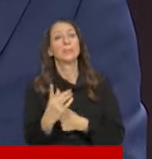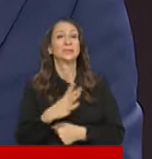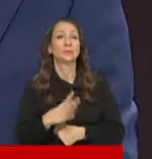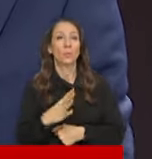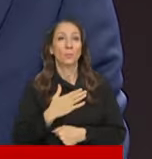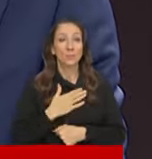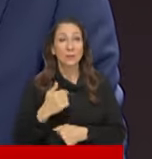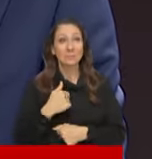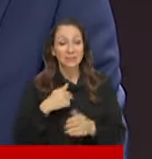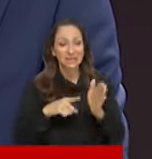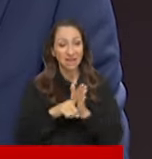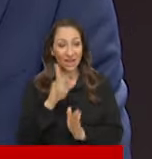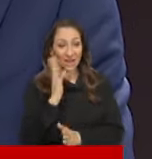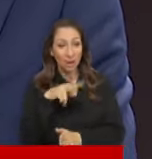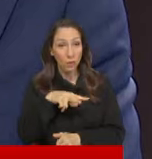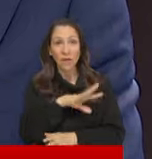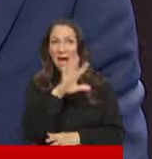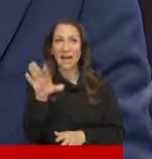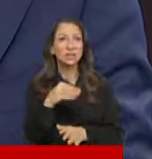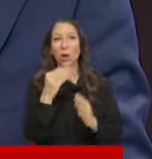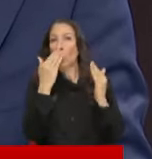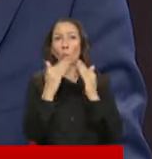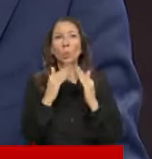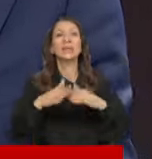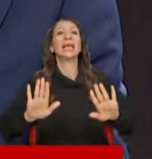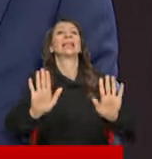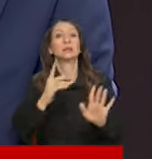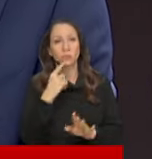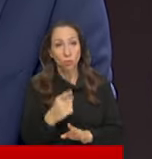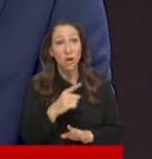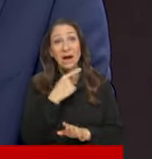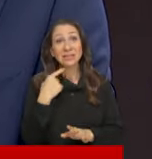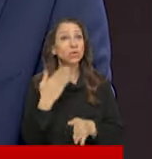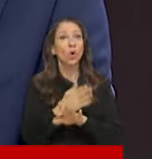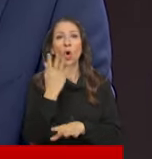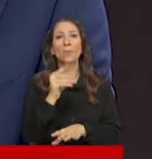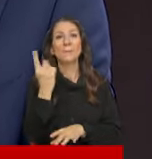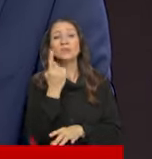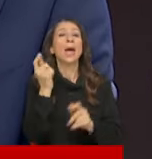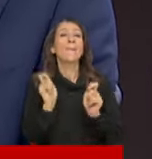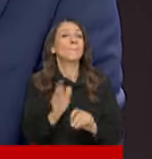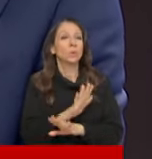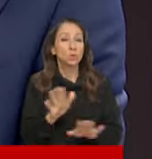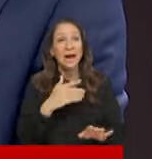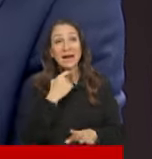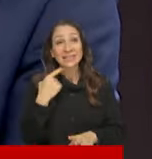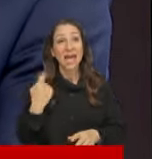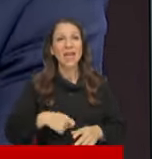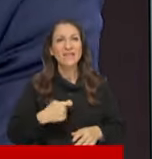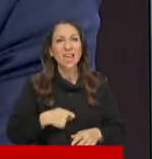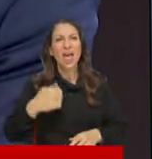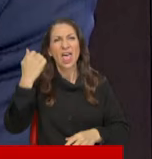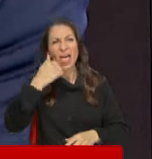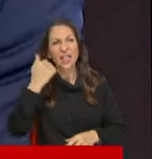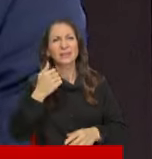isterim Biz Zafere giden yolda her şeyi kesinlikle mübah görmüyoruz asla Doğru olmayan hiçbir iş yapmıyoruz asla iftiraya